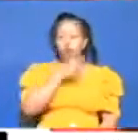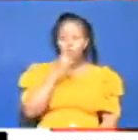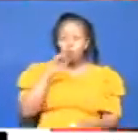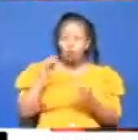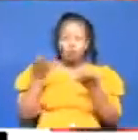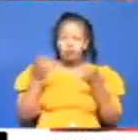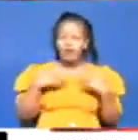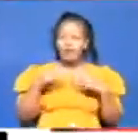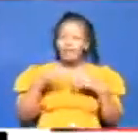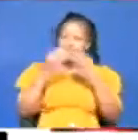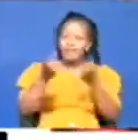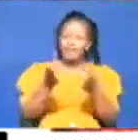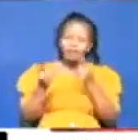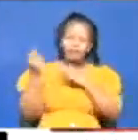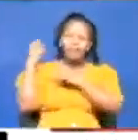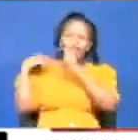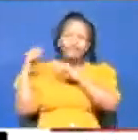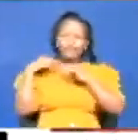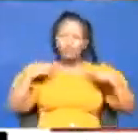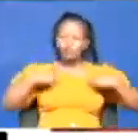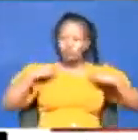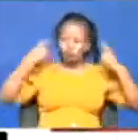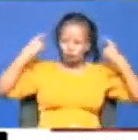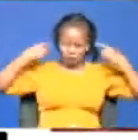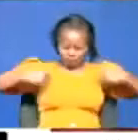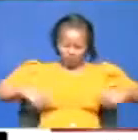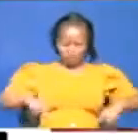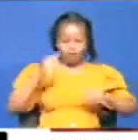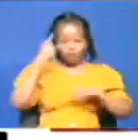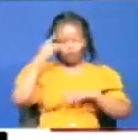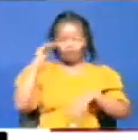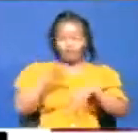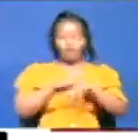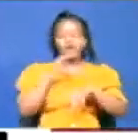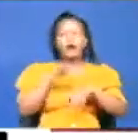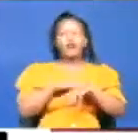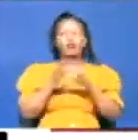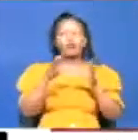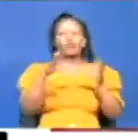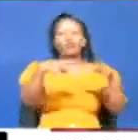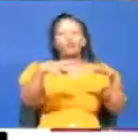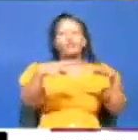mavazi ya utamaduni wa jamii ya Agikuyu.